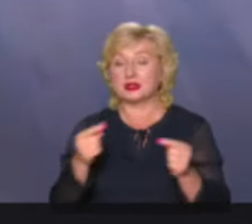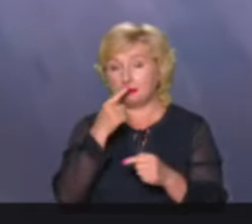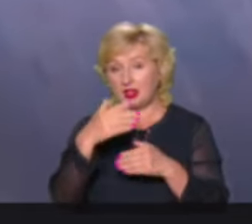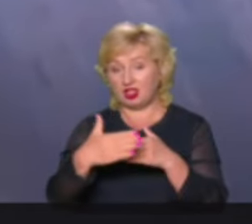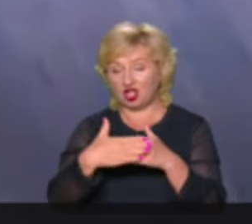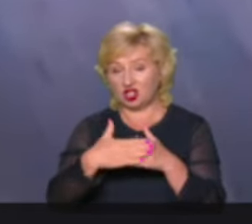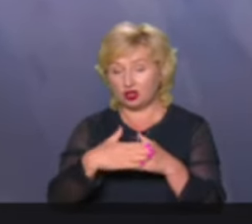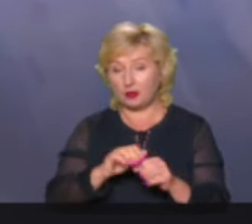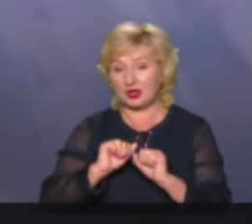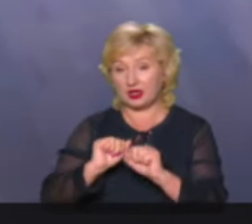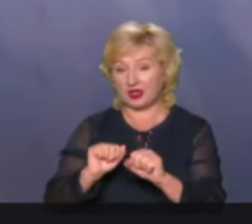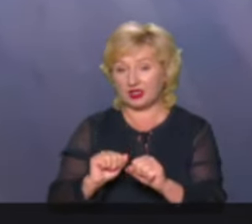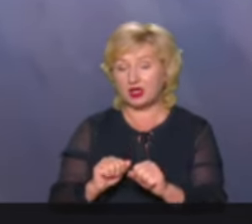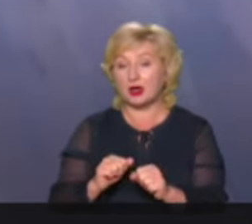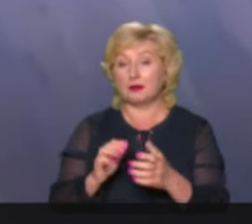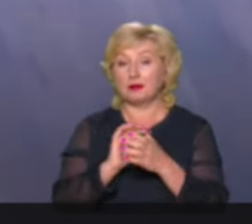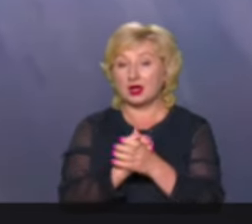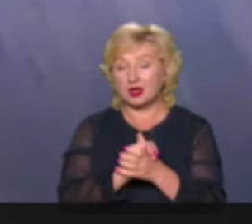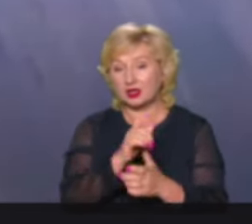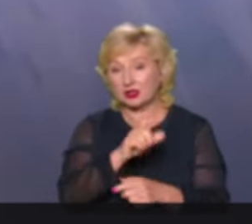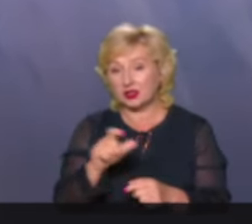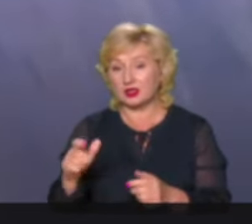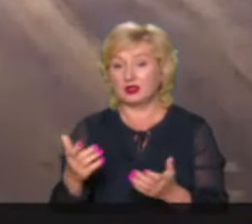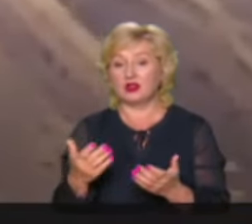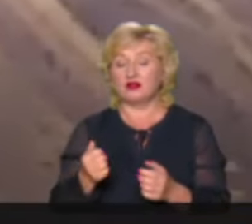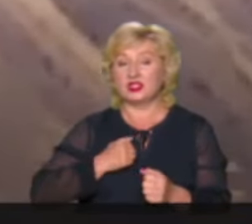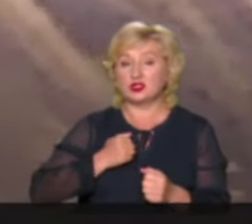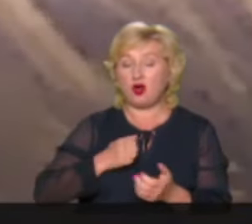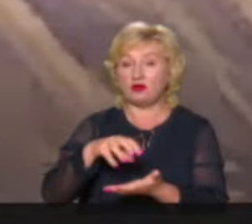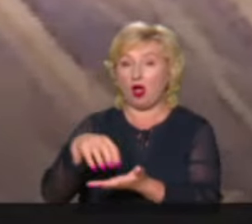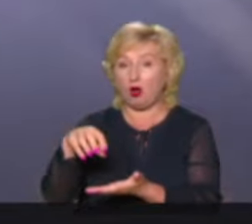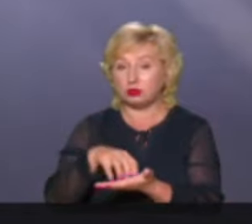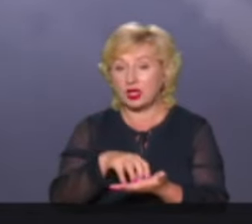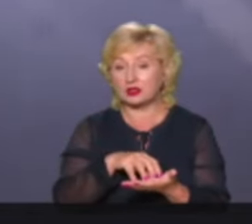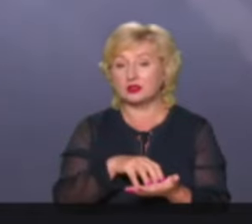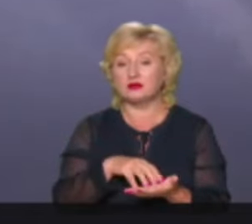прикриття, наприклад, цивільних або якихось військових об'єктів, або, наприклад,